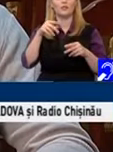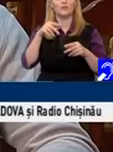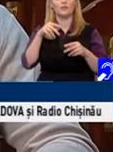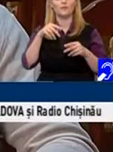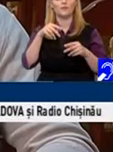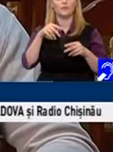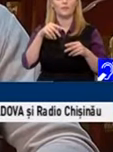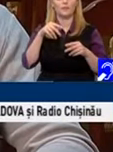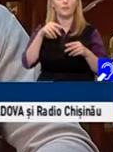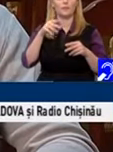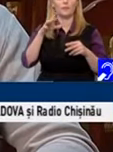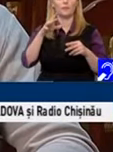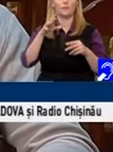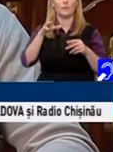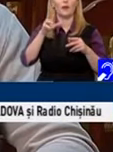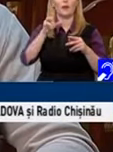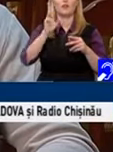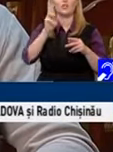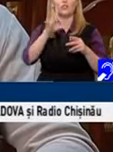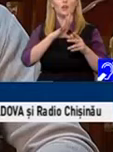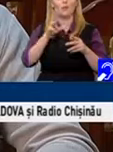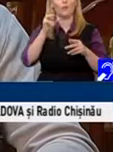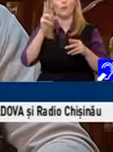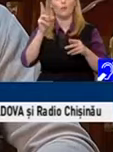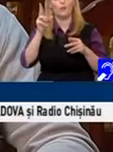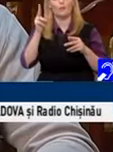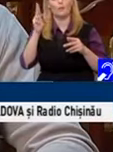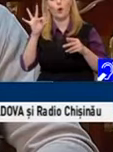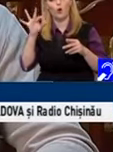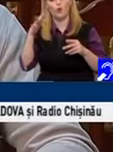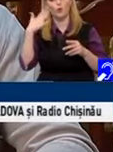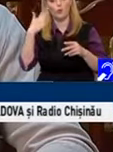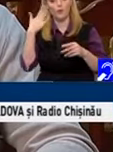de pan-românism. Vă dau exemplul